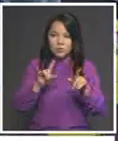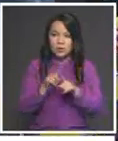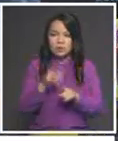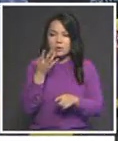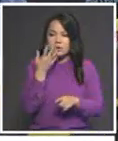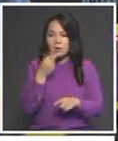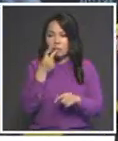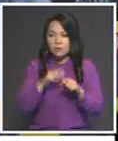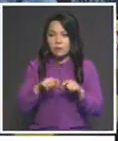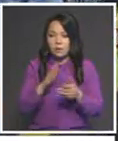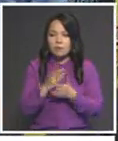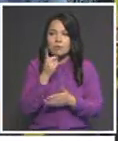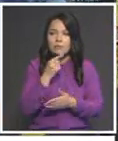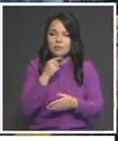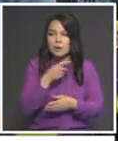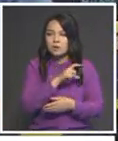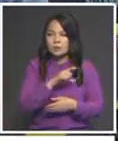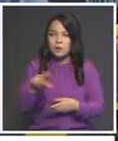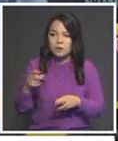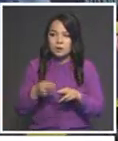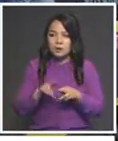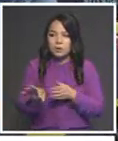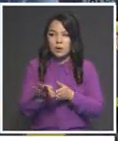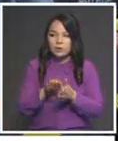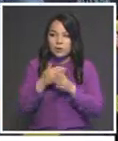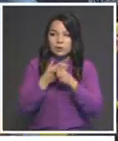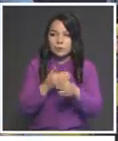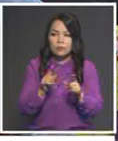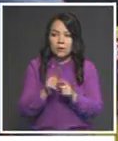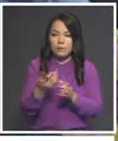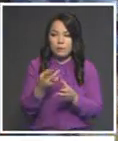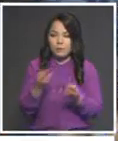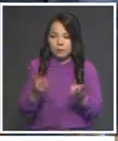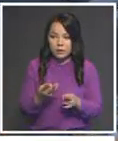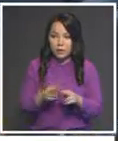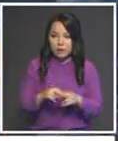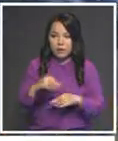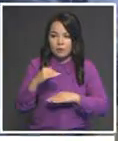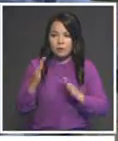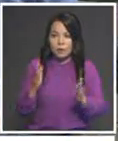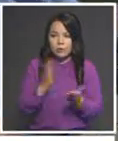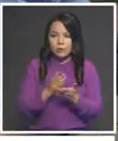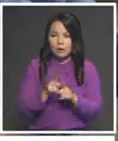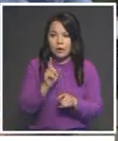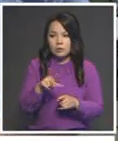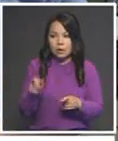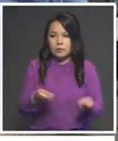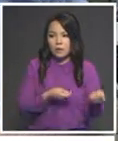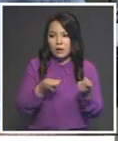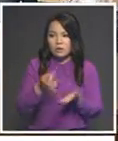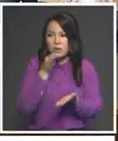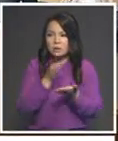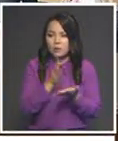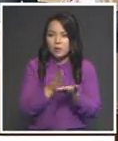көрінеді екен. Ал мынадай қызыл түсті жолағы ол шұғыл шақыртулармен жүретін, ал мынадай шаршылары ішінде адам тасымалданатын